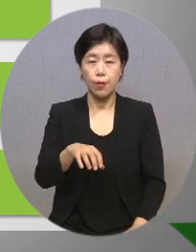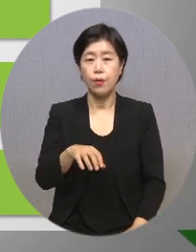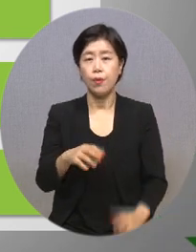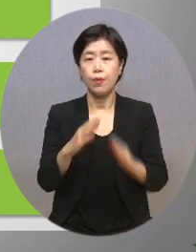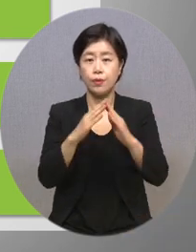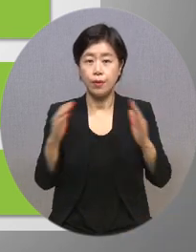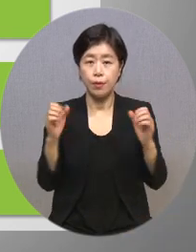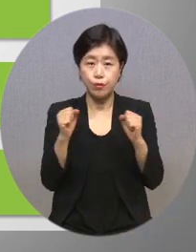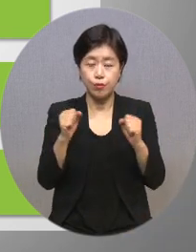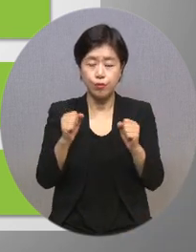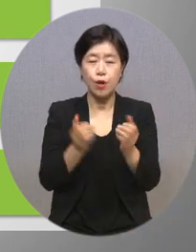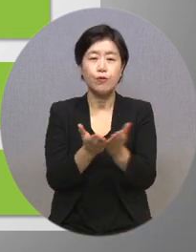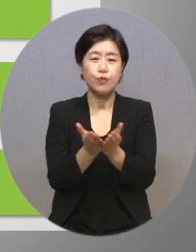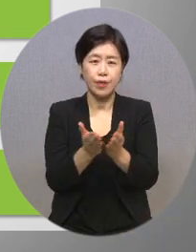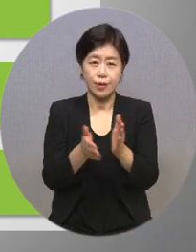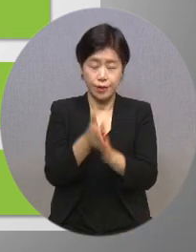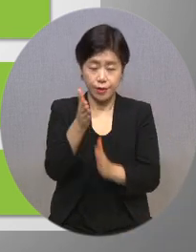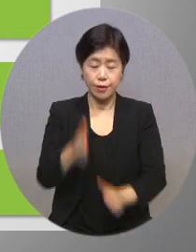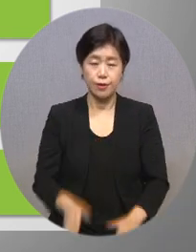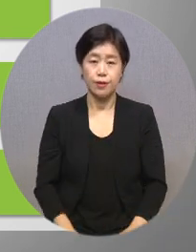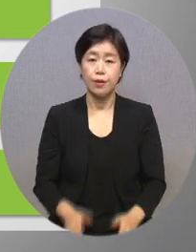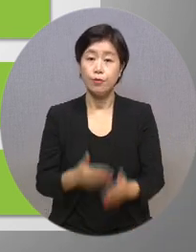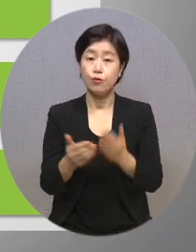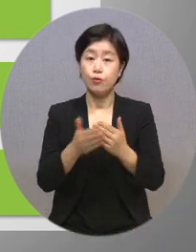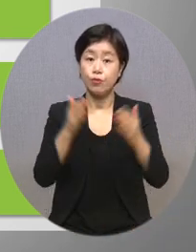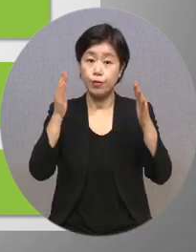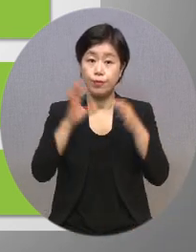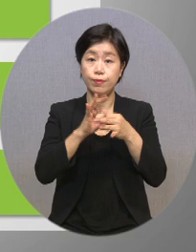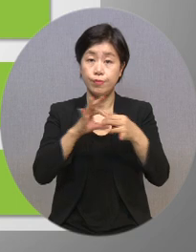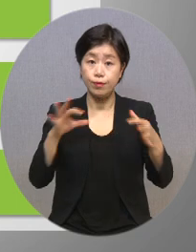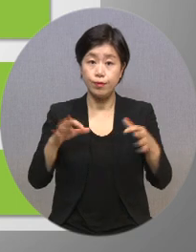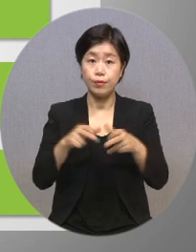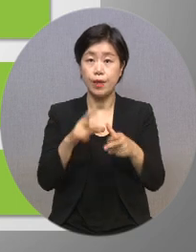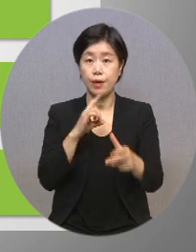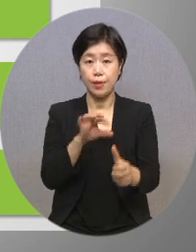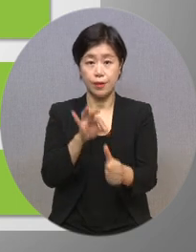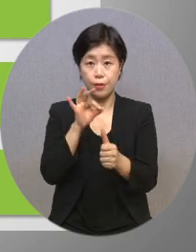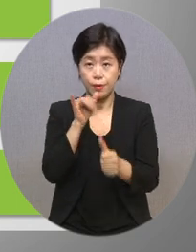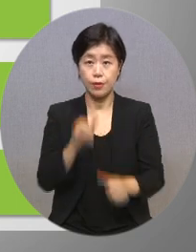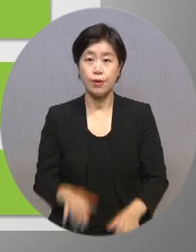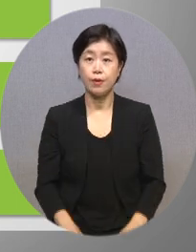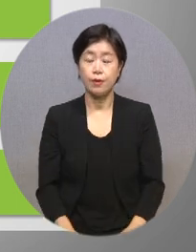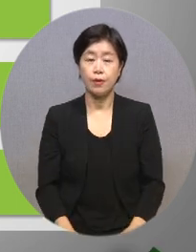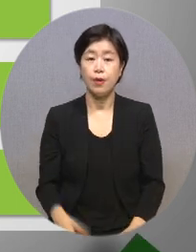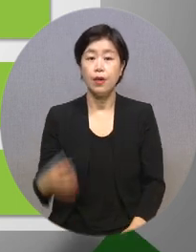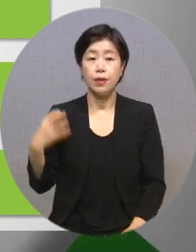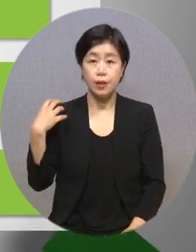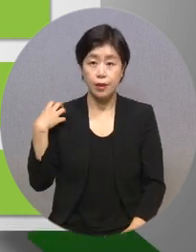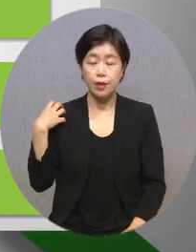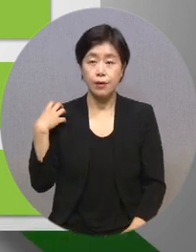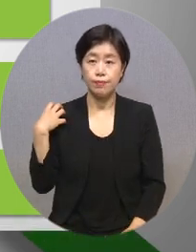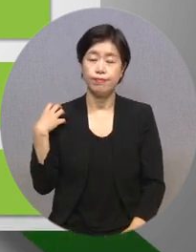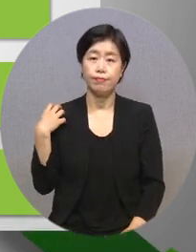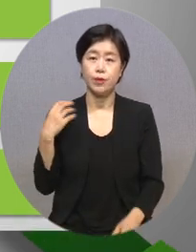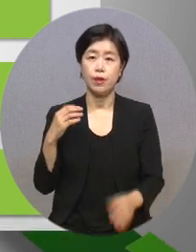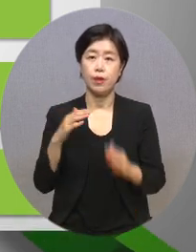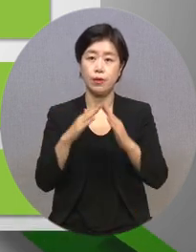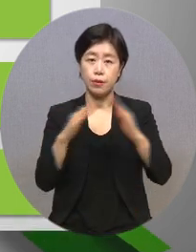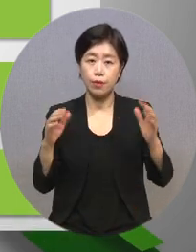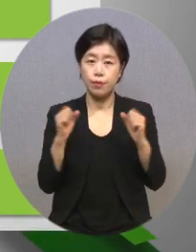군산시입니다. 경력과 학력은 무관하며 장애인만 채용합니다. 담당지사는 전북지사입니다.